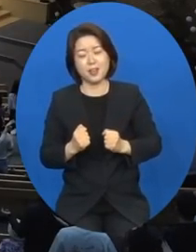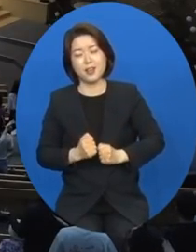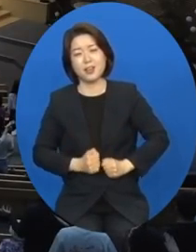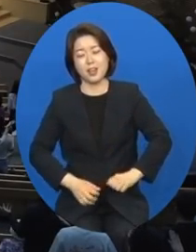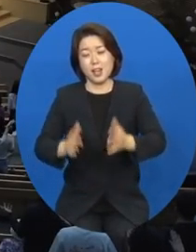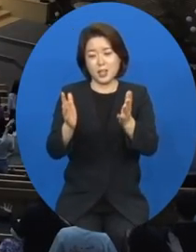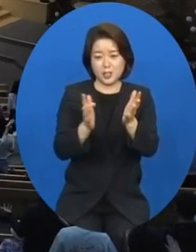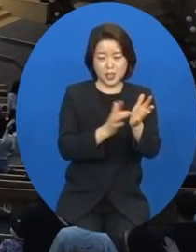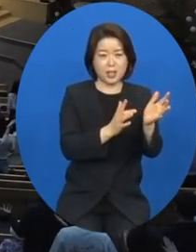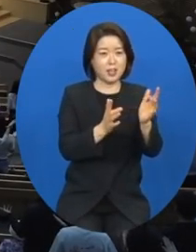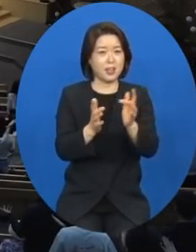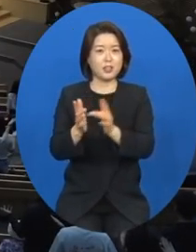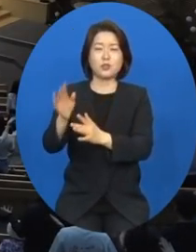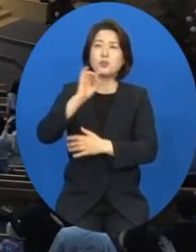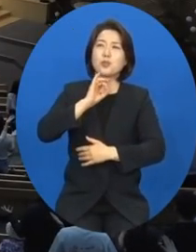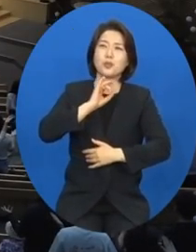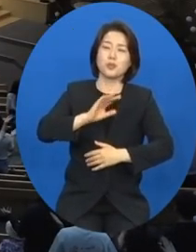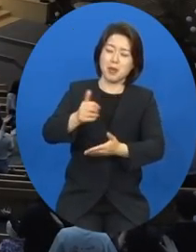woo